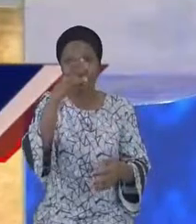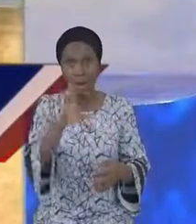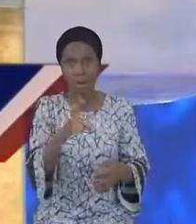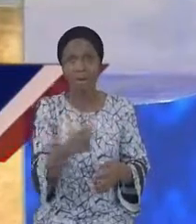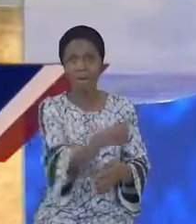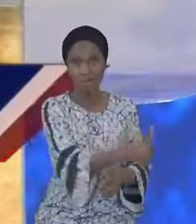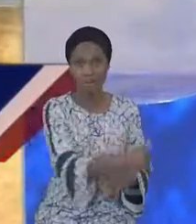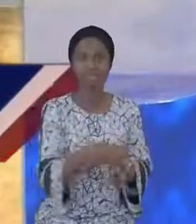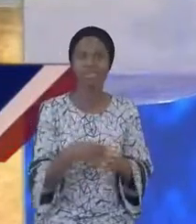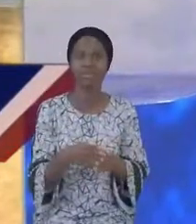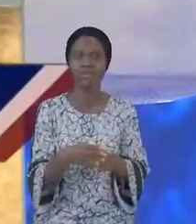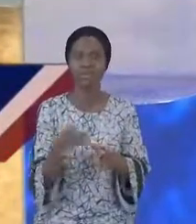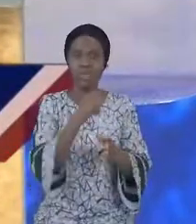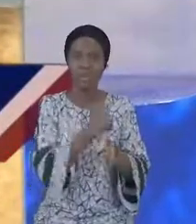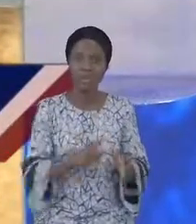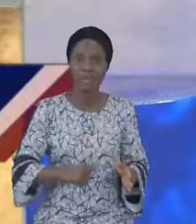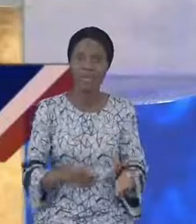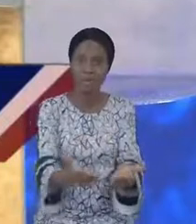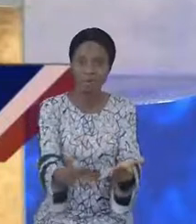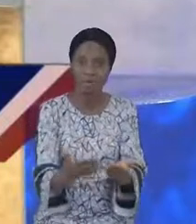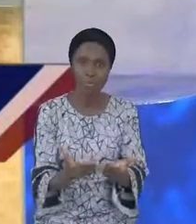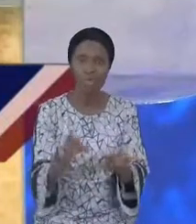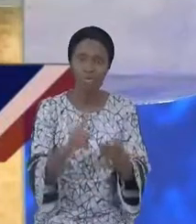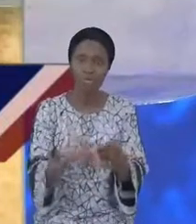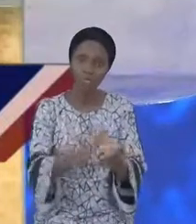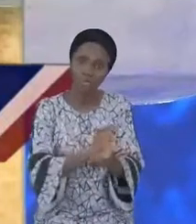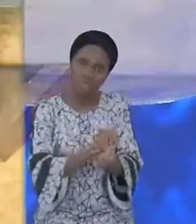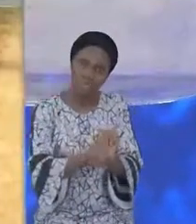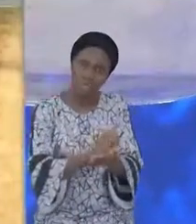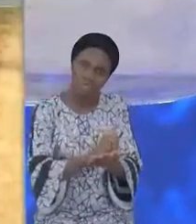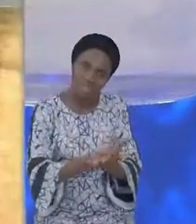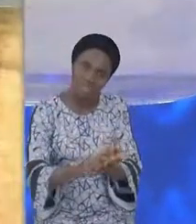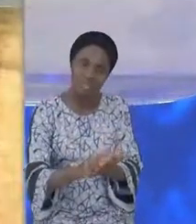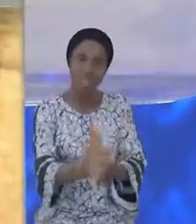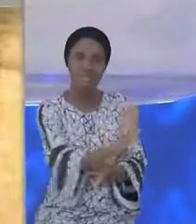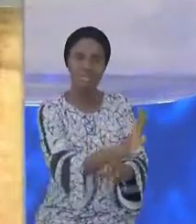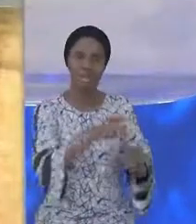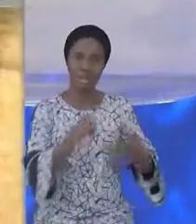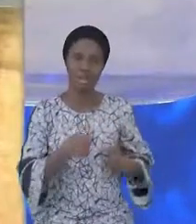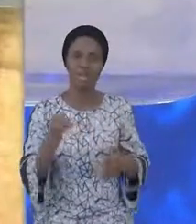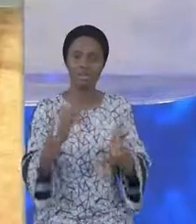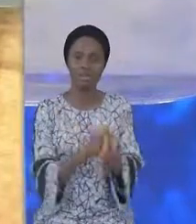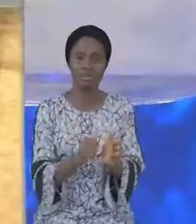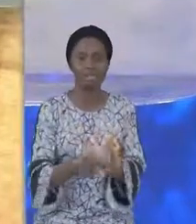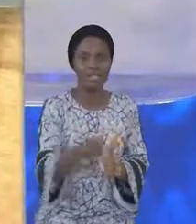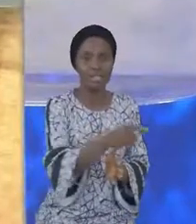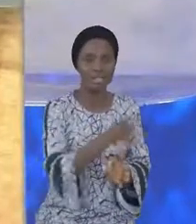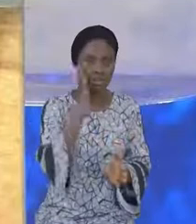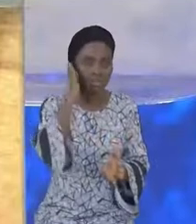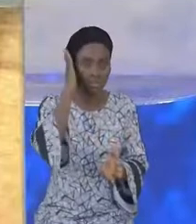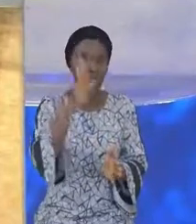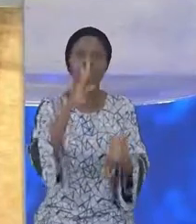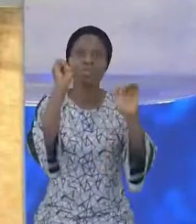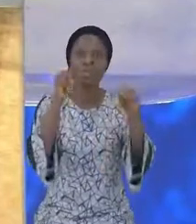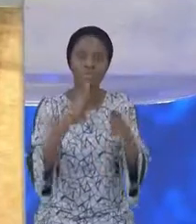Le Seigneur voudrait circoncire le cœur afin qu'il l'aime de tout leur cœur, de toute leur âme,